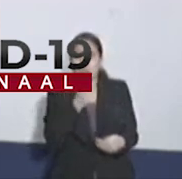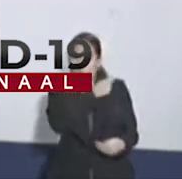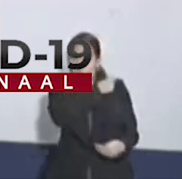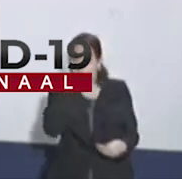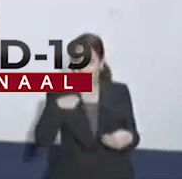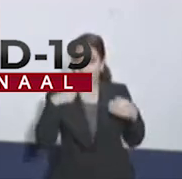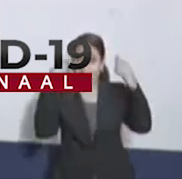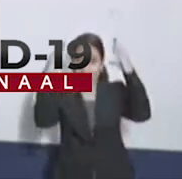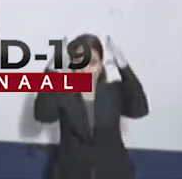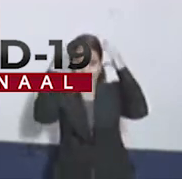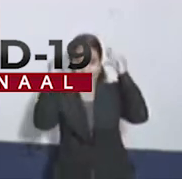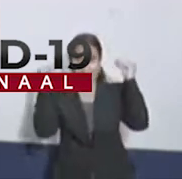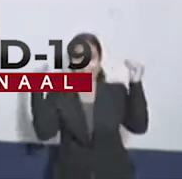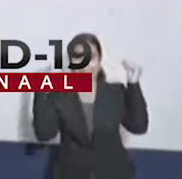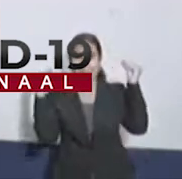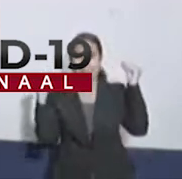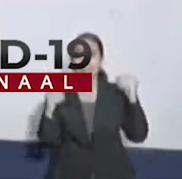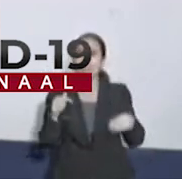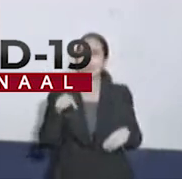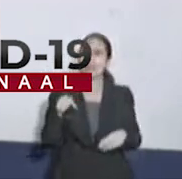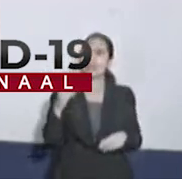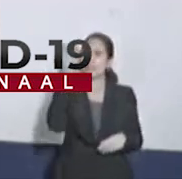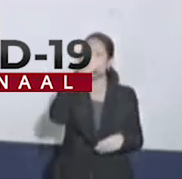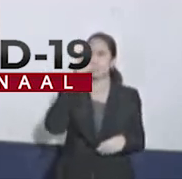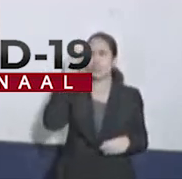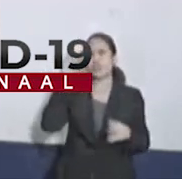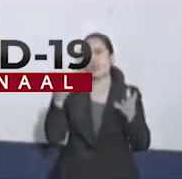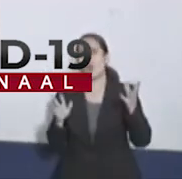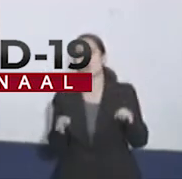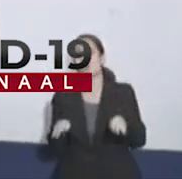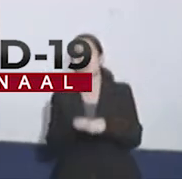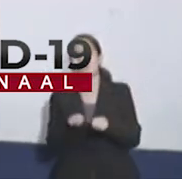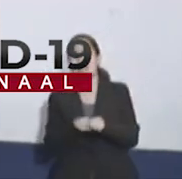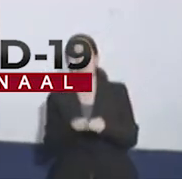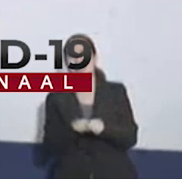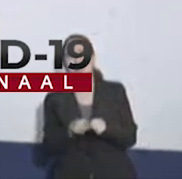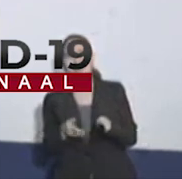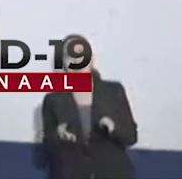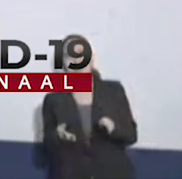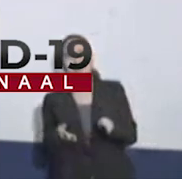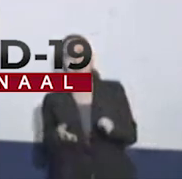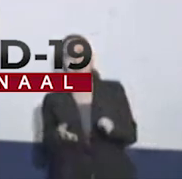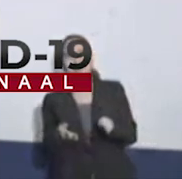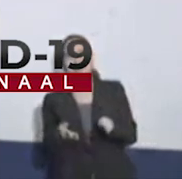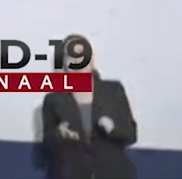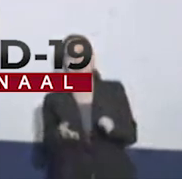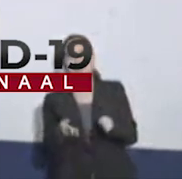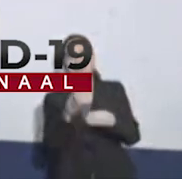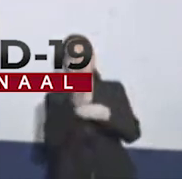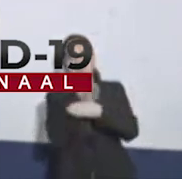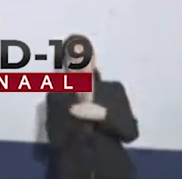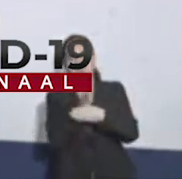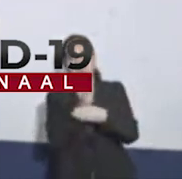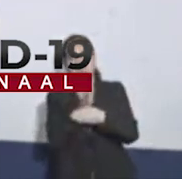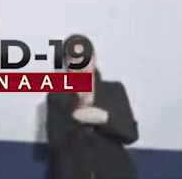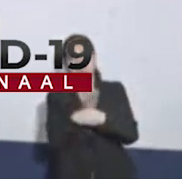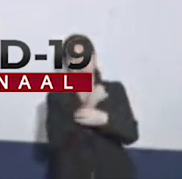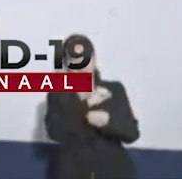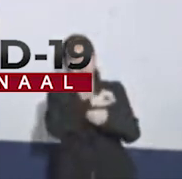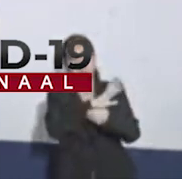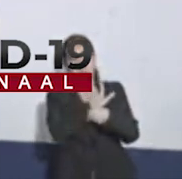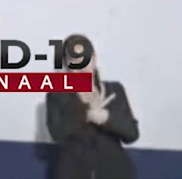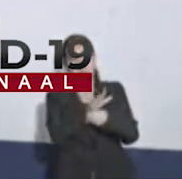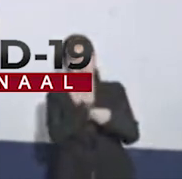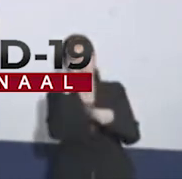meer vergelijkbaar. En daar hebben ze de simpele rekensom gemaakt, dat een gemiddeld als een